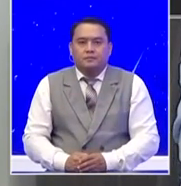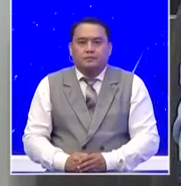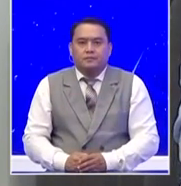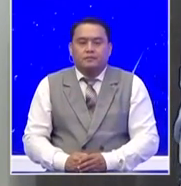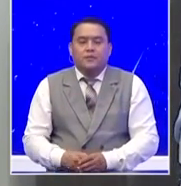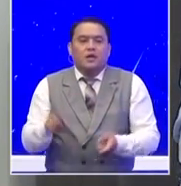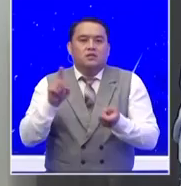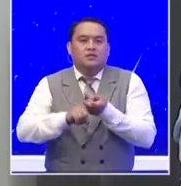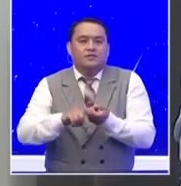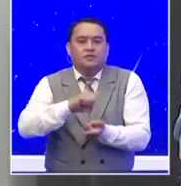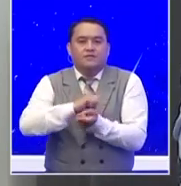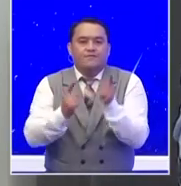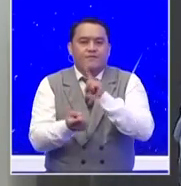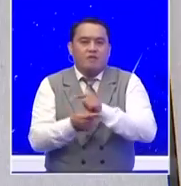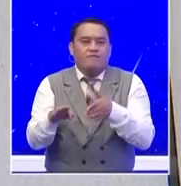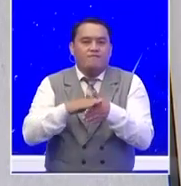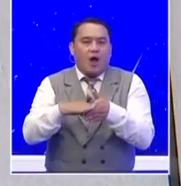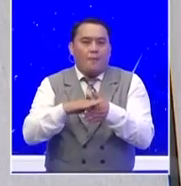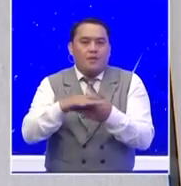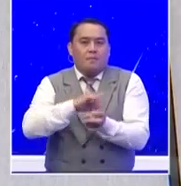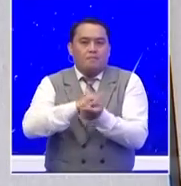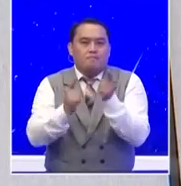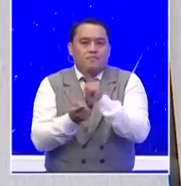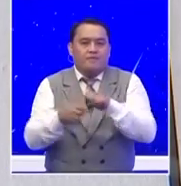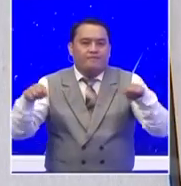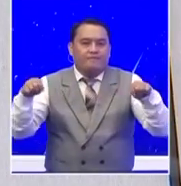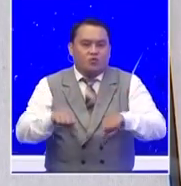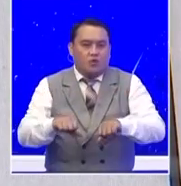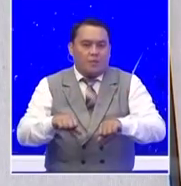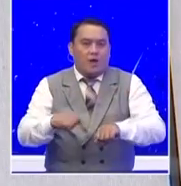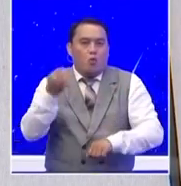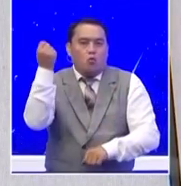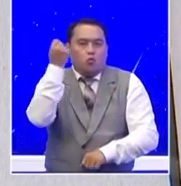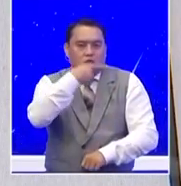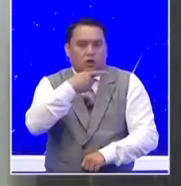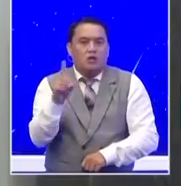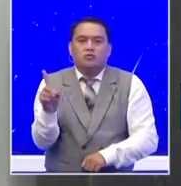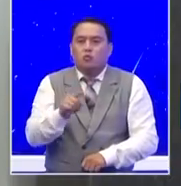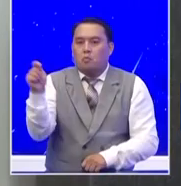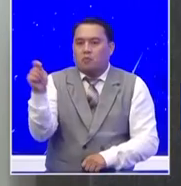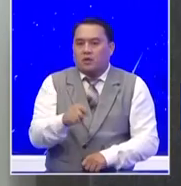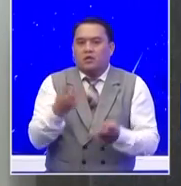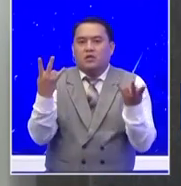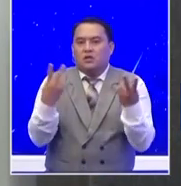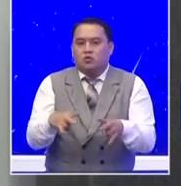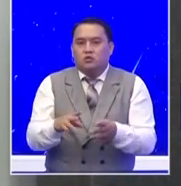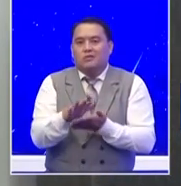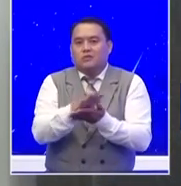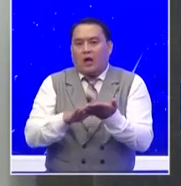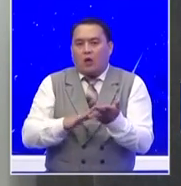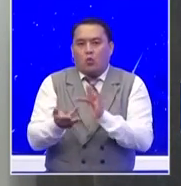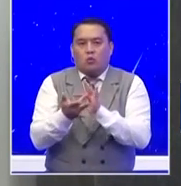В связи со сменой фамилии я вынуждена поменять водительское удостоверение. Я узнала, что можно не приходить в автоцон, а подать заявку